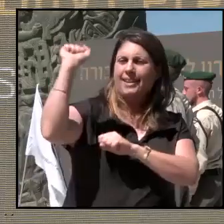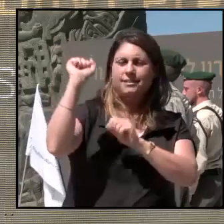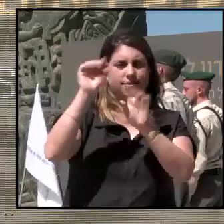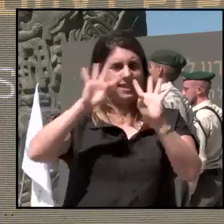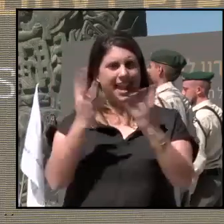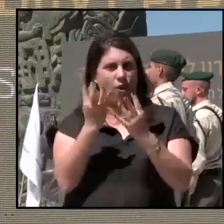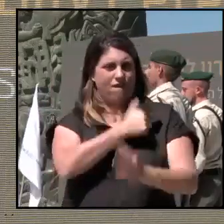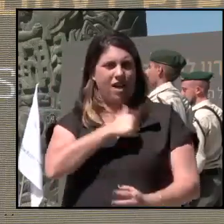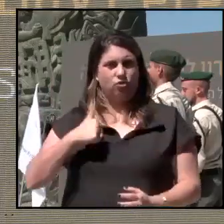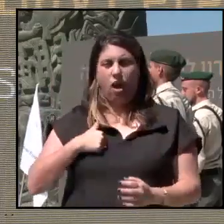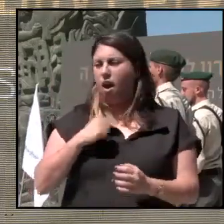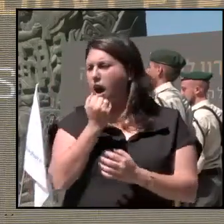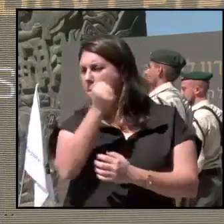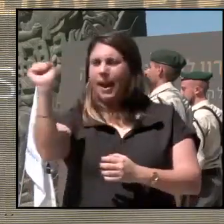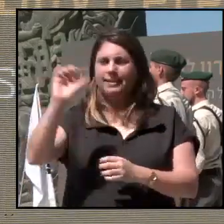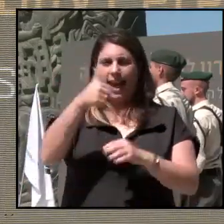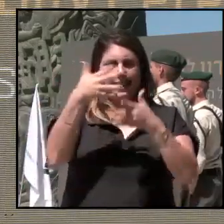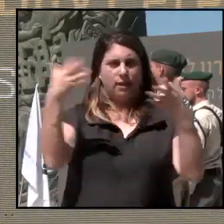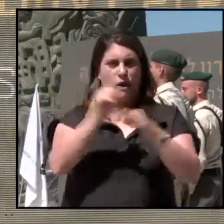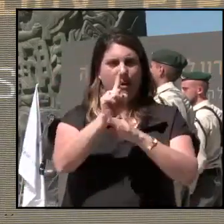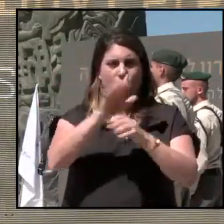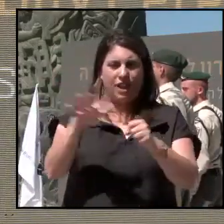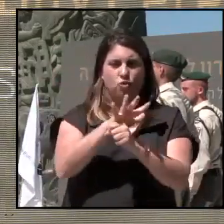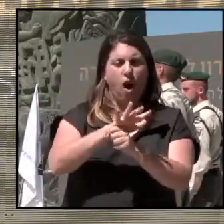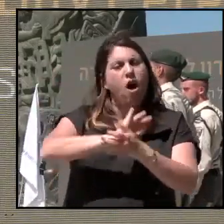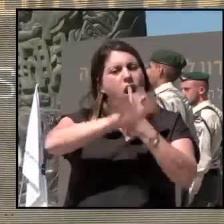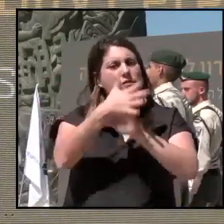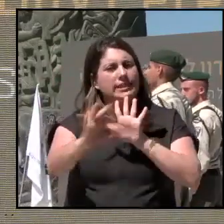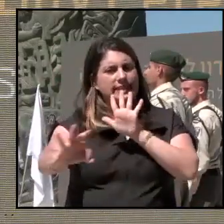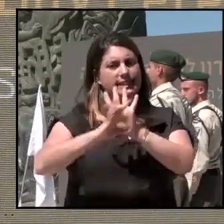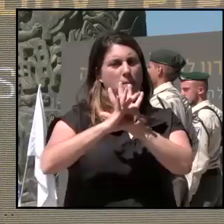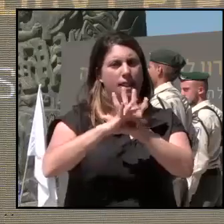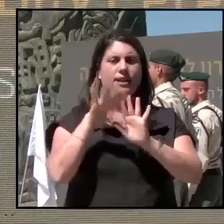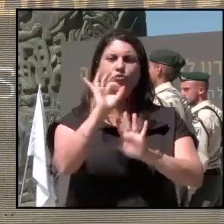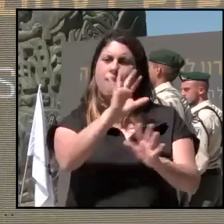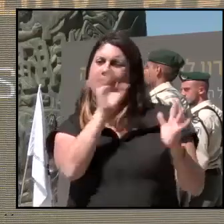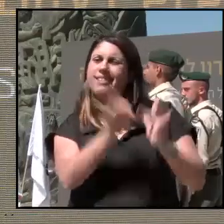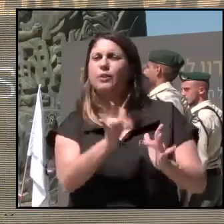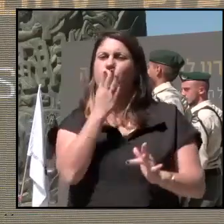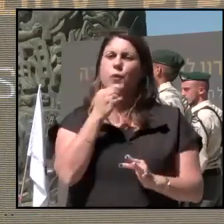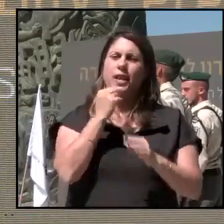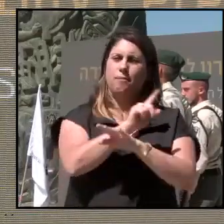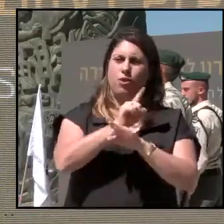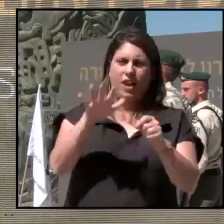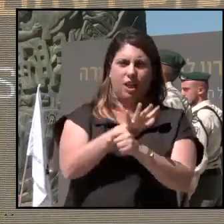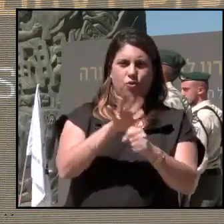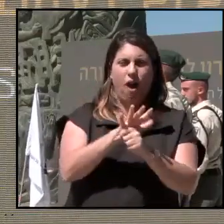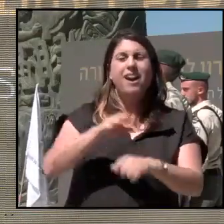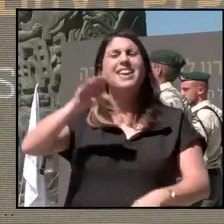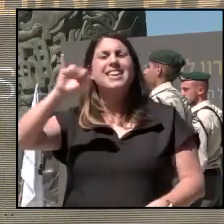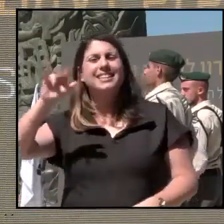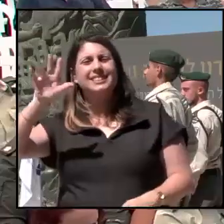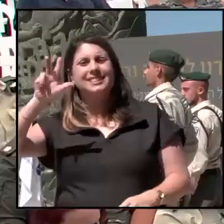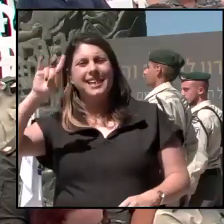הגדול ביותר בתקופת השואה, וזה שהפך לסמלה המובהק של התנגדות יהודית בשואה. יצחק צוקרמן